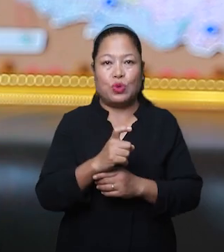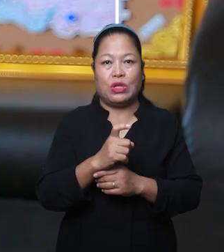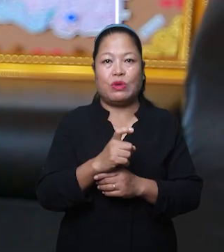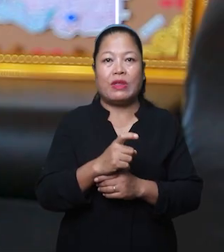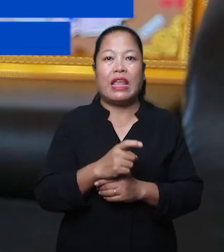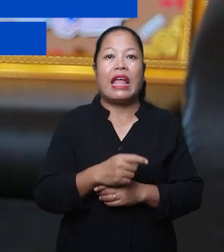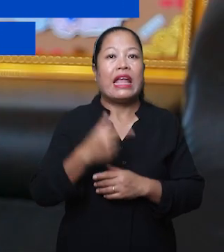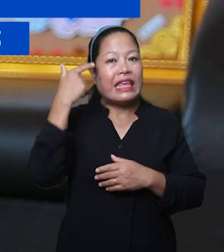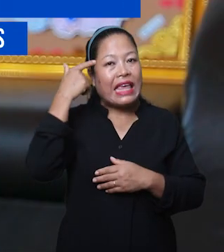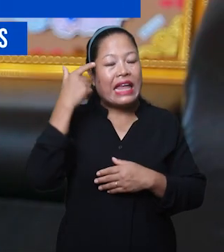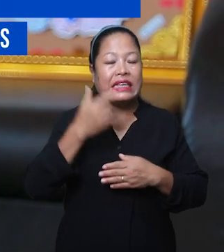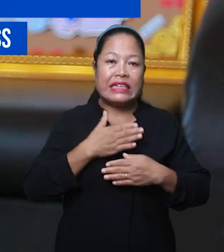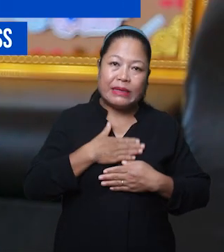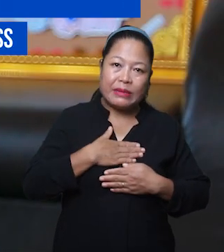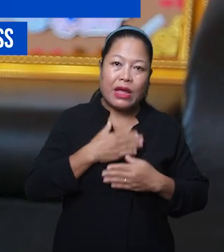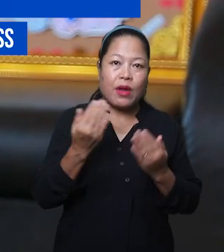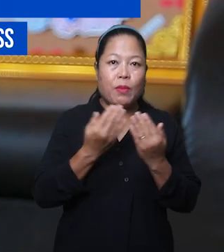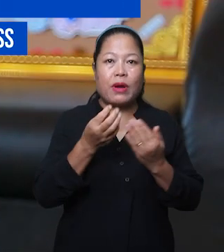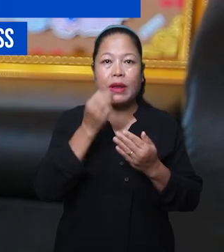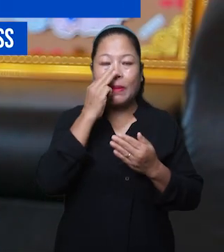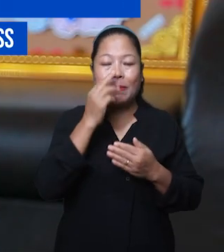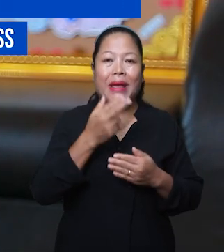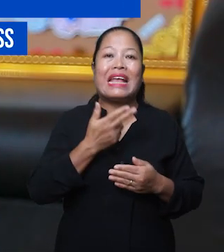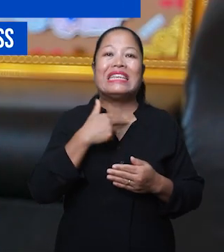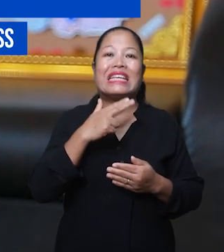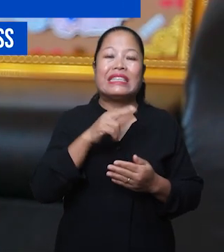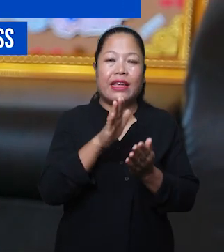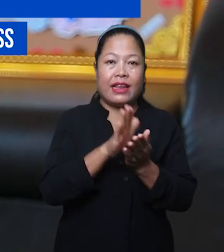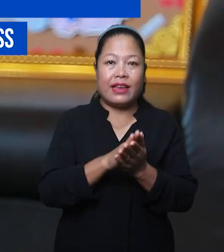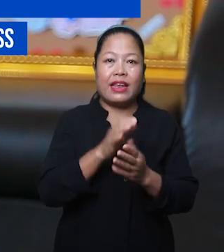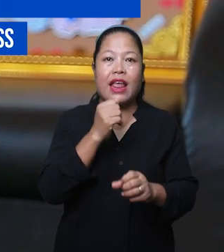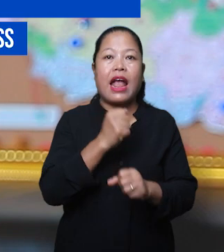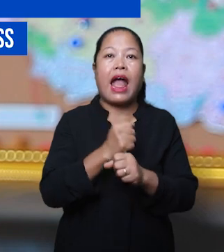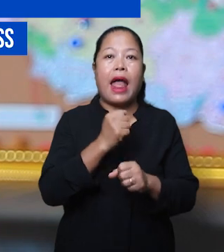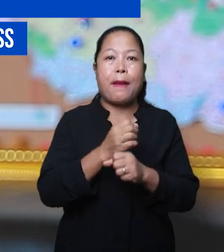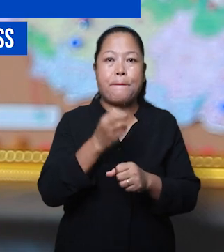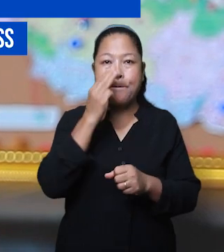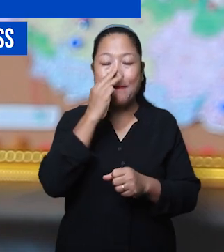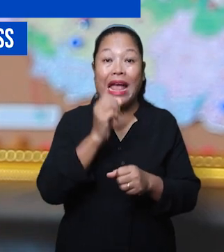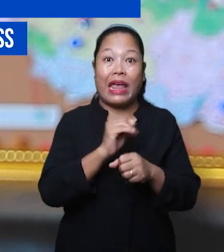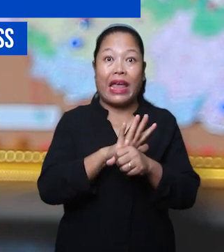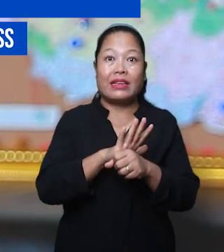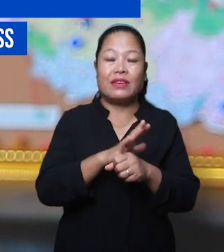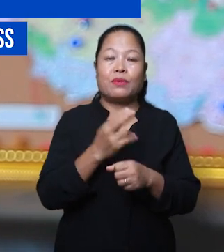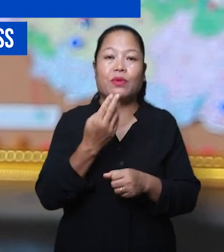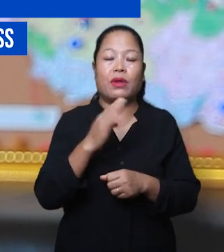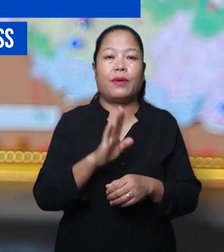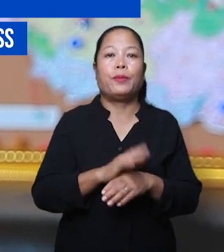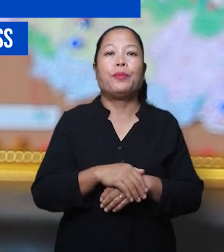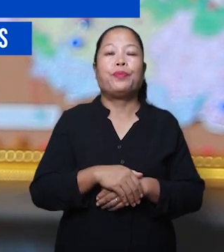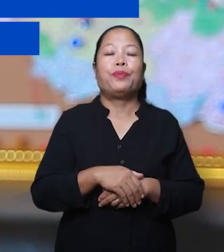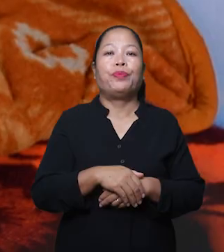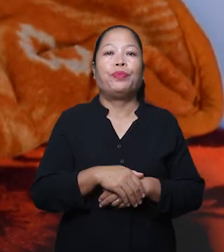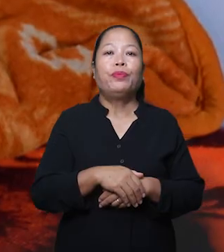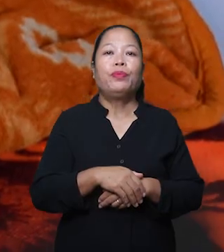त्यस्तो ऊ असाध्यै ज्ञानी, इमान्दारी, पढाइमा असाध्यै रुचि राख्ने, काममा एकदम